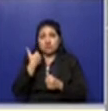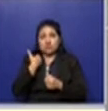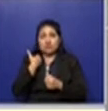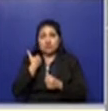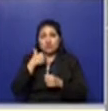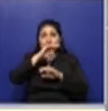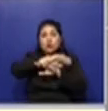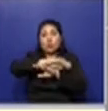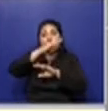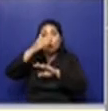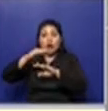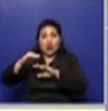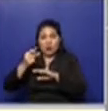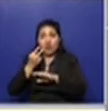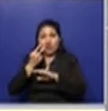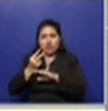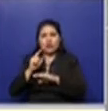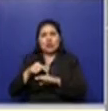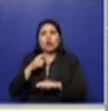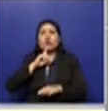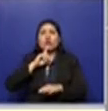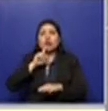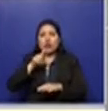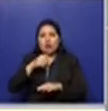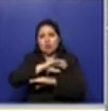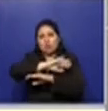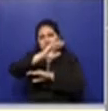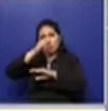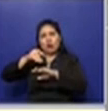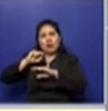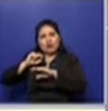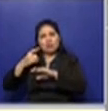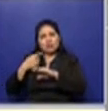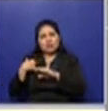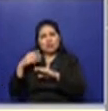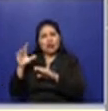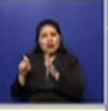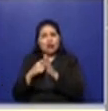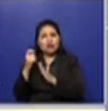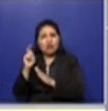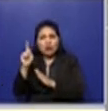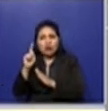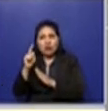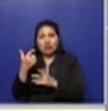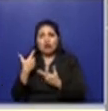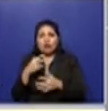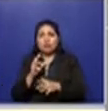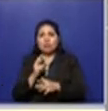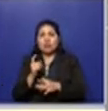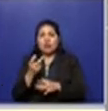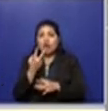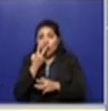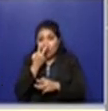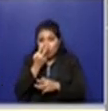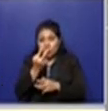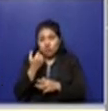ครับเราก็ถามกันว่าภูเขานี่มันเกิดขึ้นจากอะไรก็ปรากฏว่าเราเข้าไปดูในรายการต่างๆ